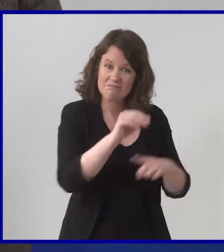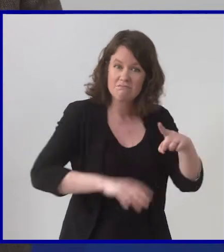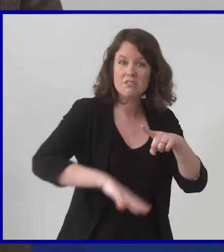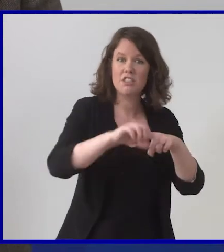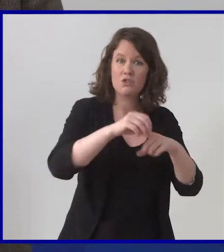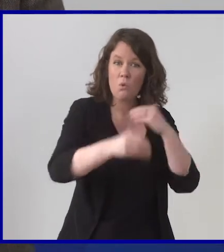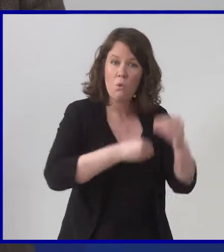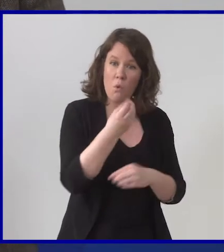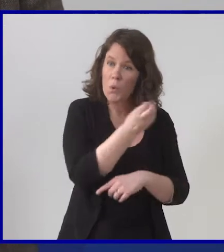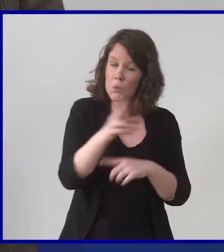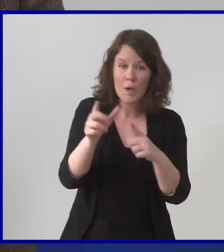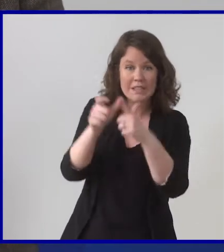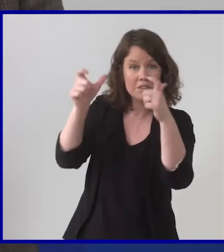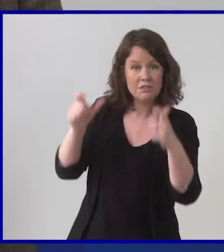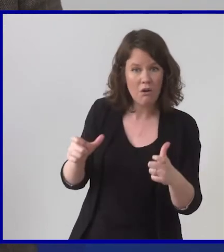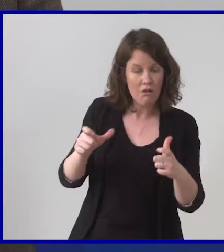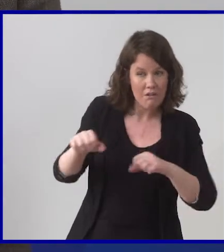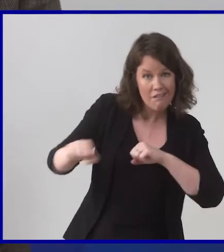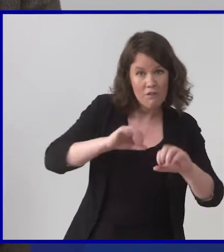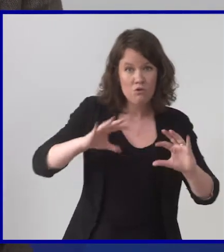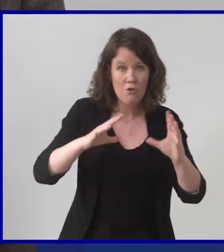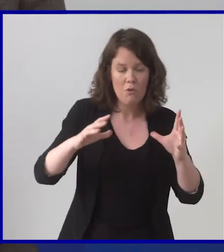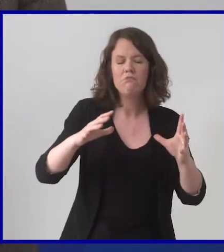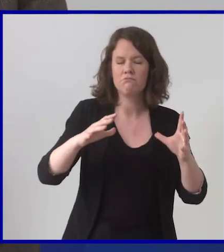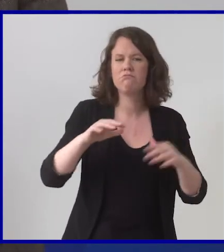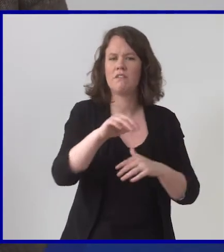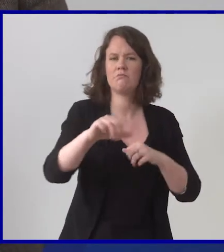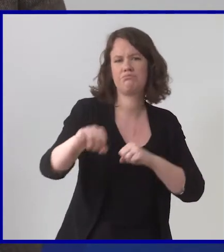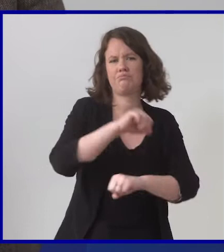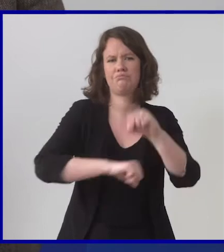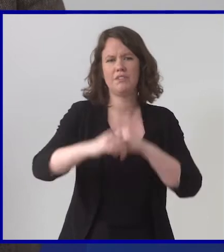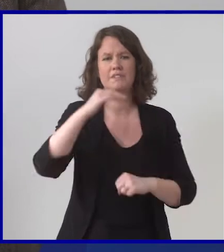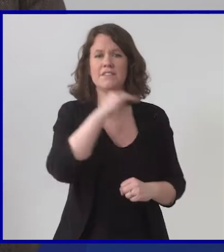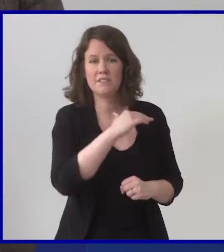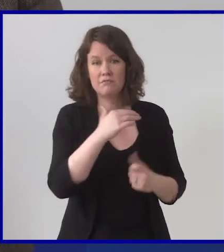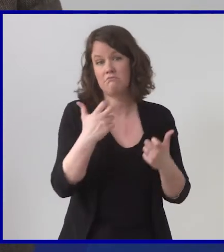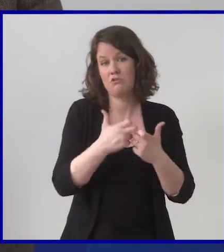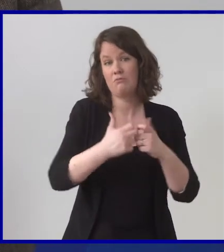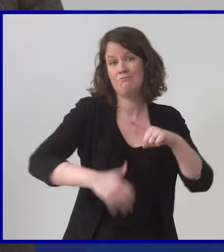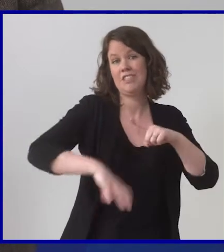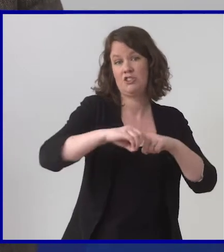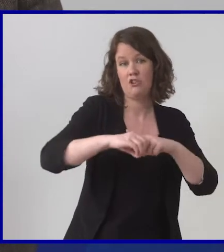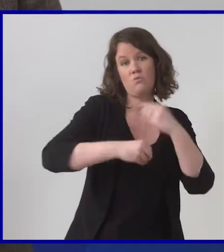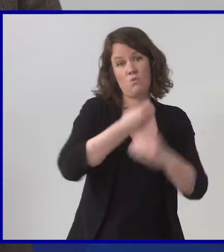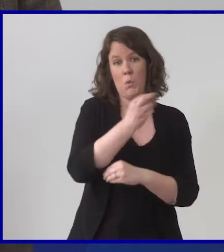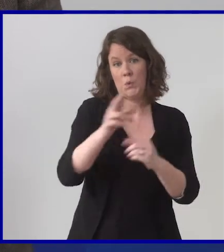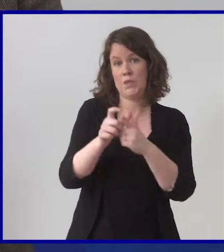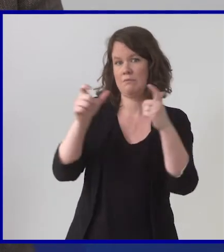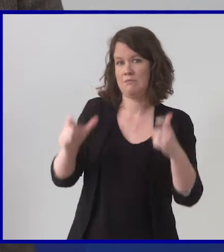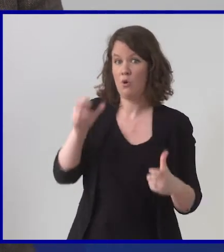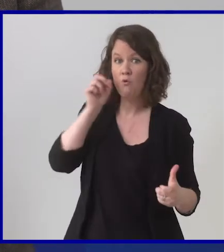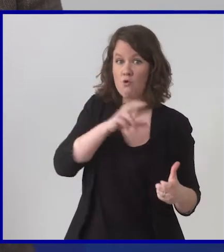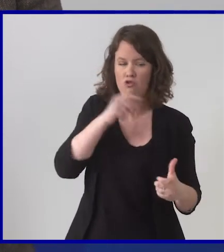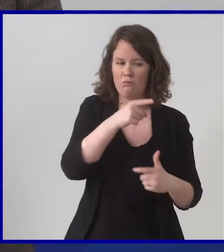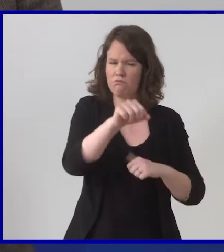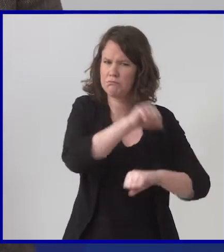d'un circuit court pour accompagner le retour de l'établissement vers le domicile et traiter, par exemple, les demandes de prestations